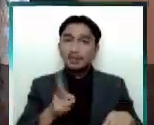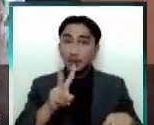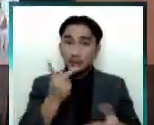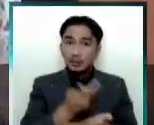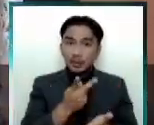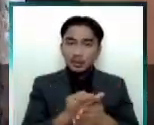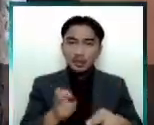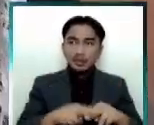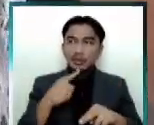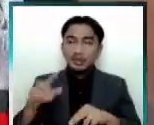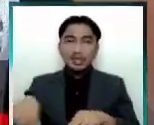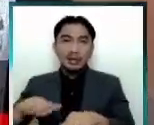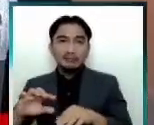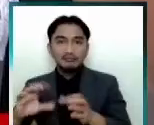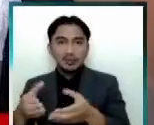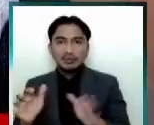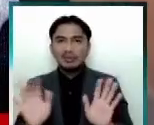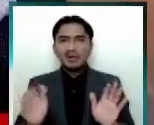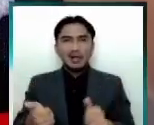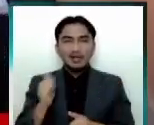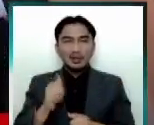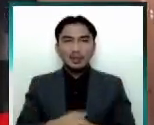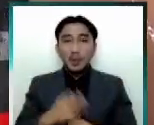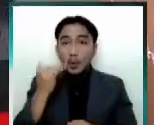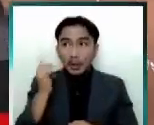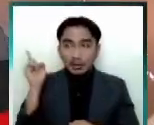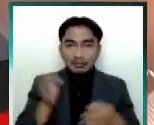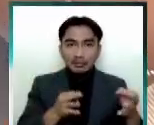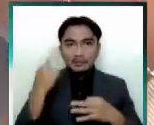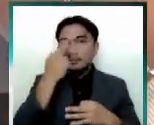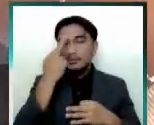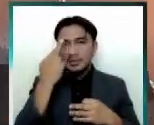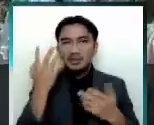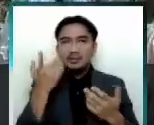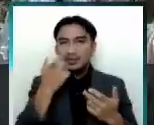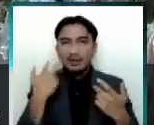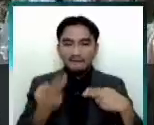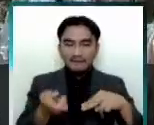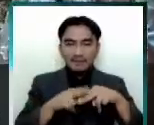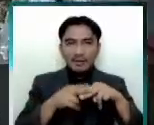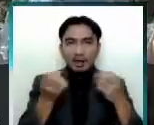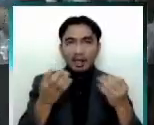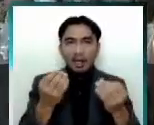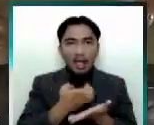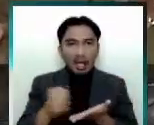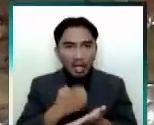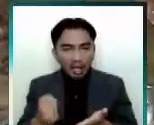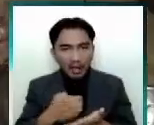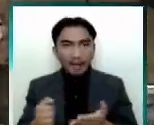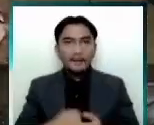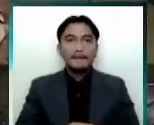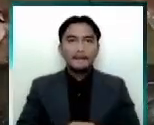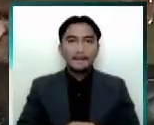na. Masyado na pong mahal ang bilihin eh. Oo, patong-patong na yung gastos. Opo, patong-patong na po yung gastos. Bukod sa pamasahe, pinangangambahang